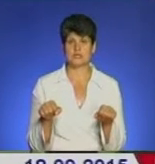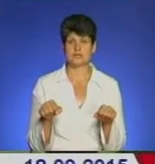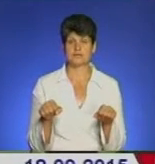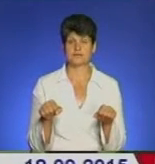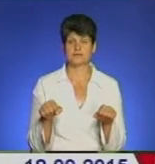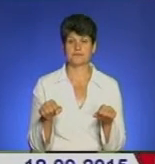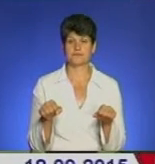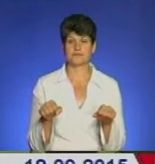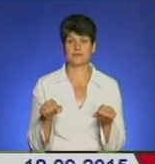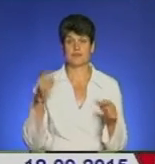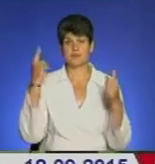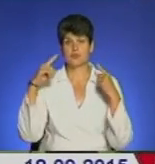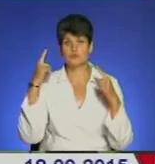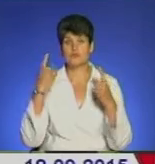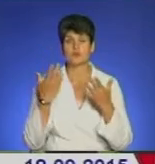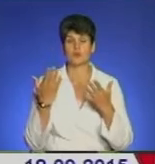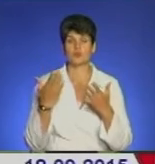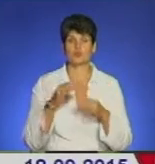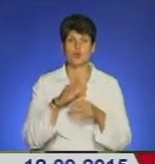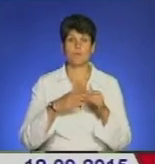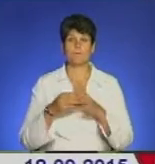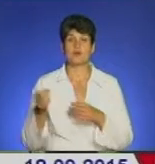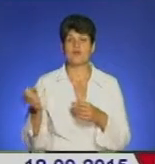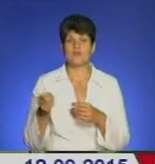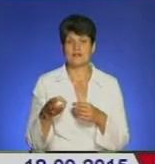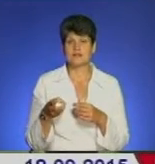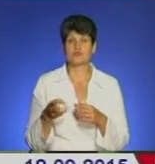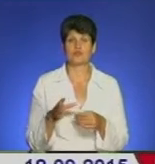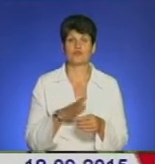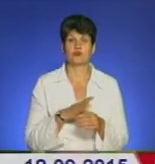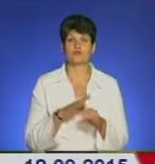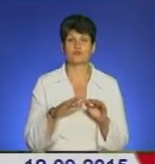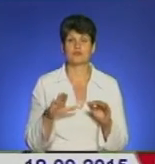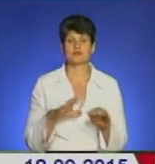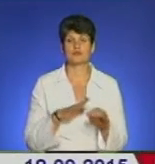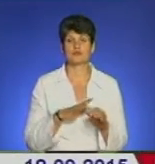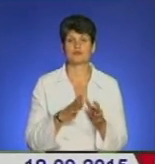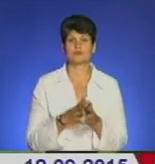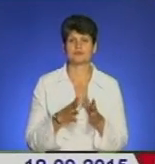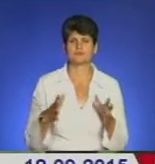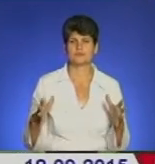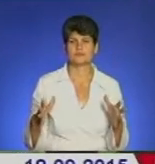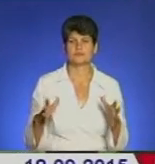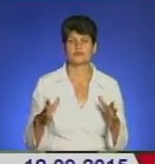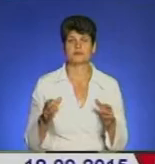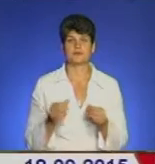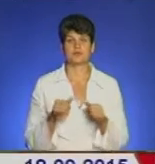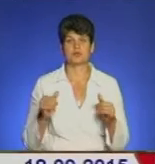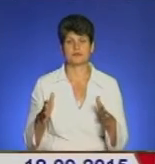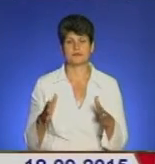можливість імпровізувати якусь професію. Так, для того, щоб так, дітям було більш спектр широкий розширення